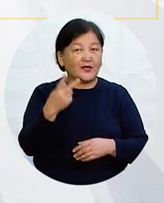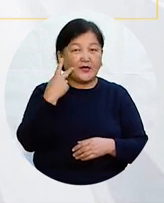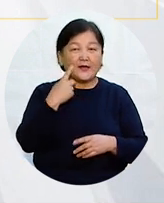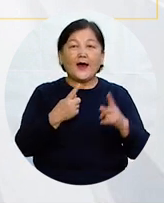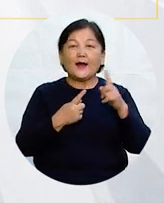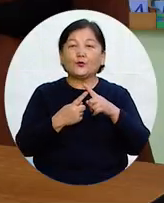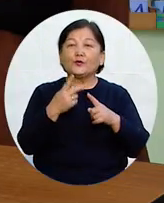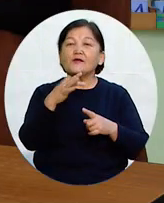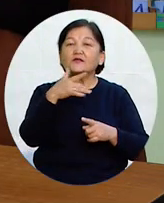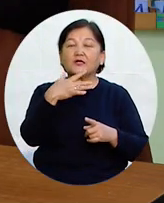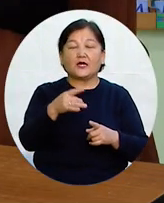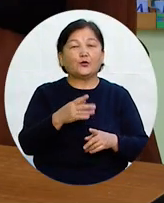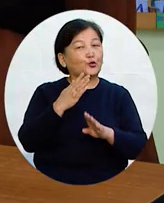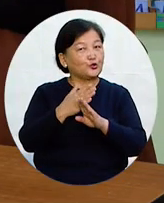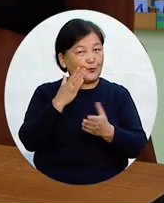үг байна.